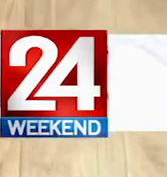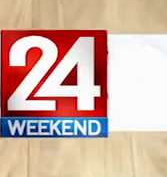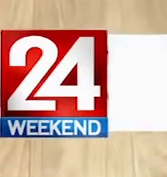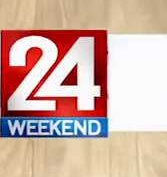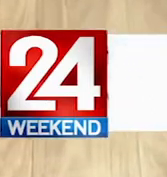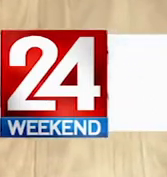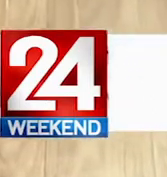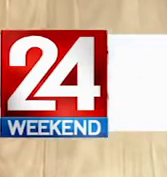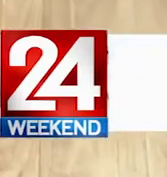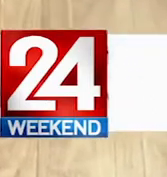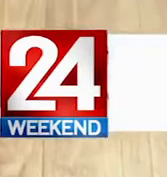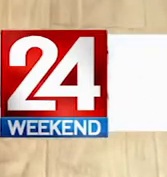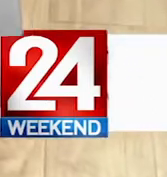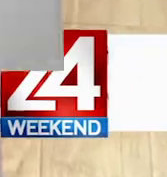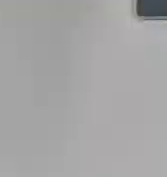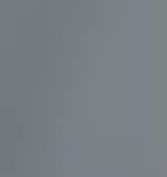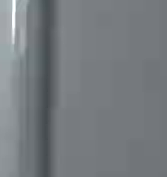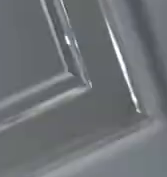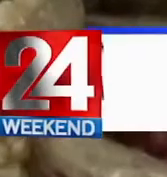empleyado.